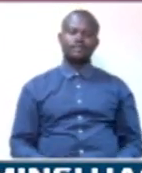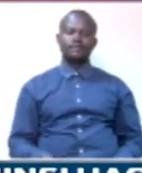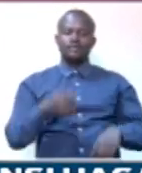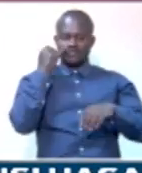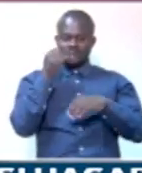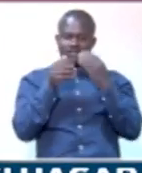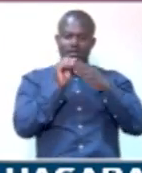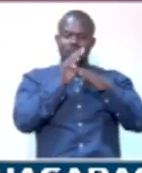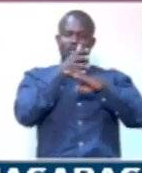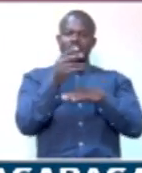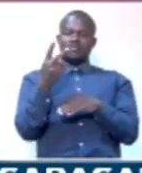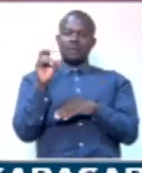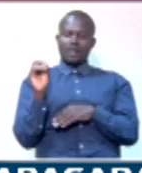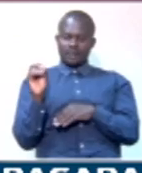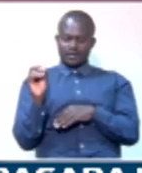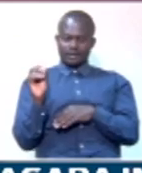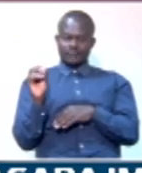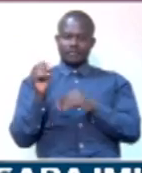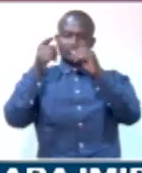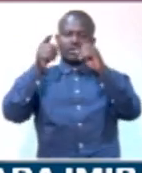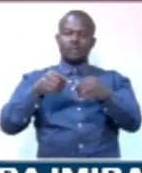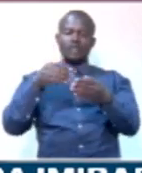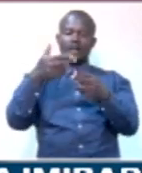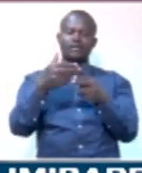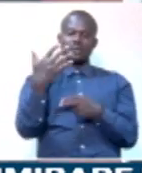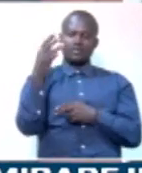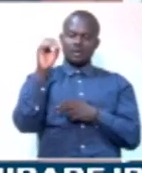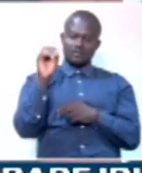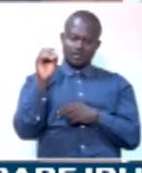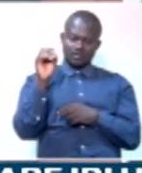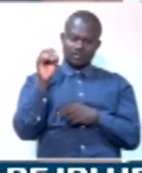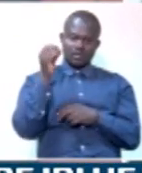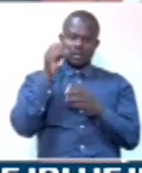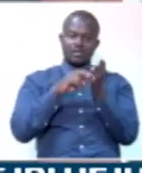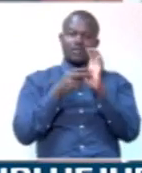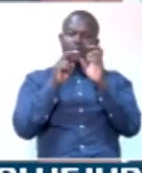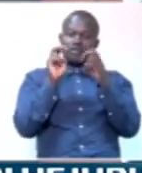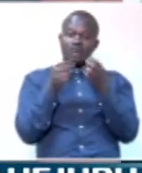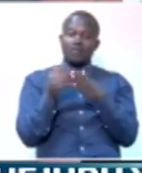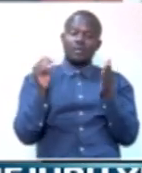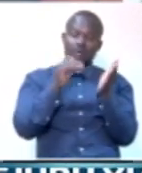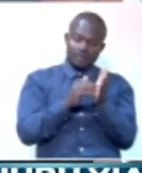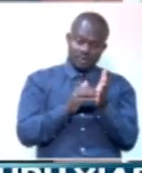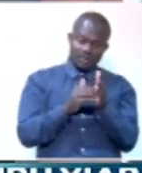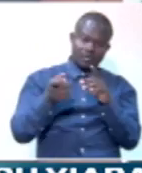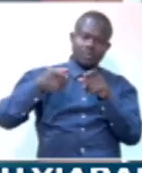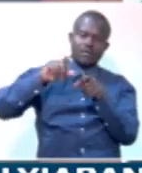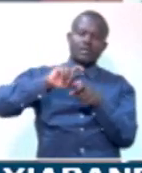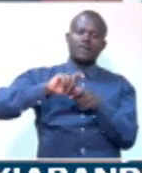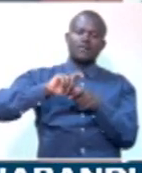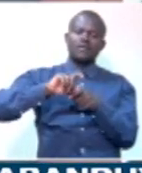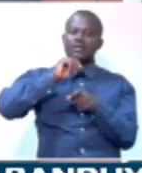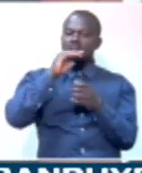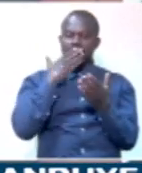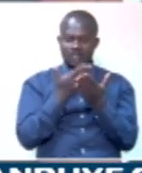urenze 20 ujya kuri 50, ubwo icyorezo kiba cyatangiye gufata indi ntera